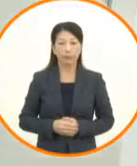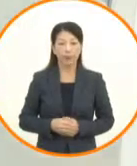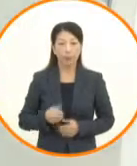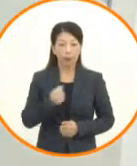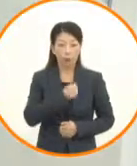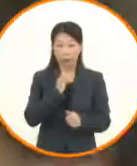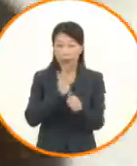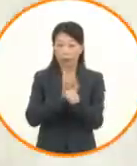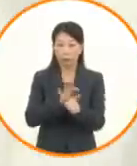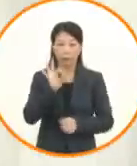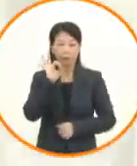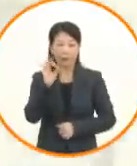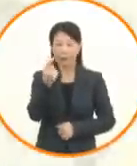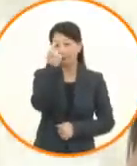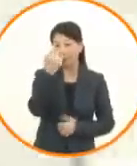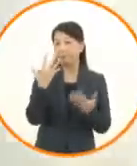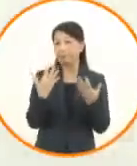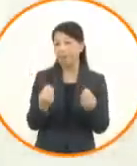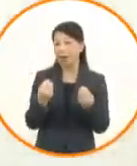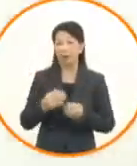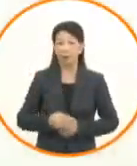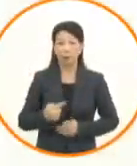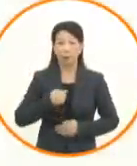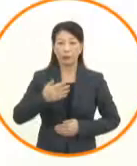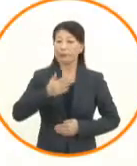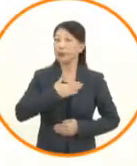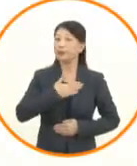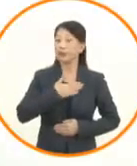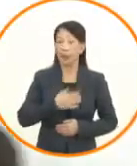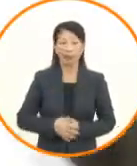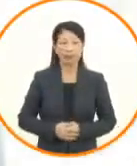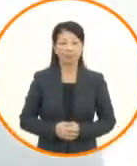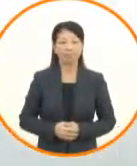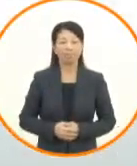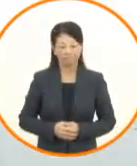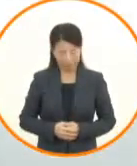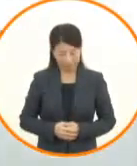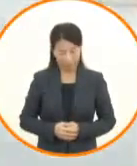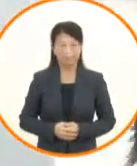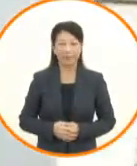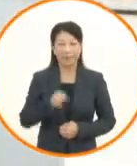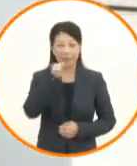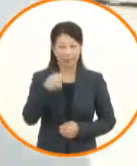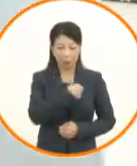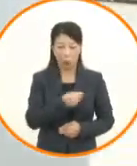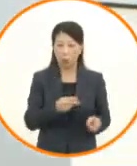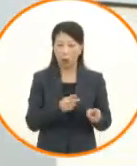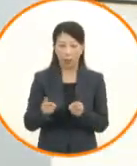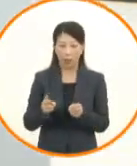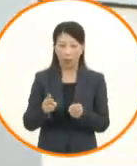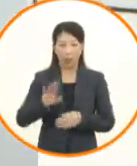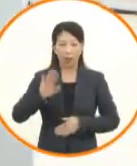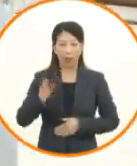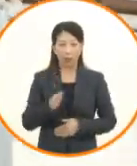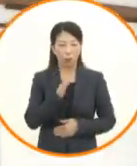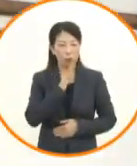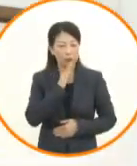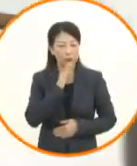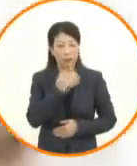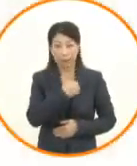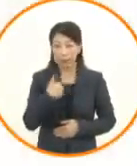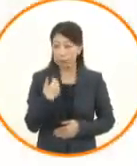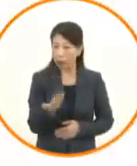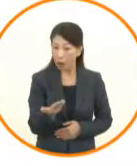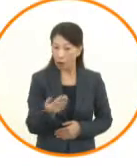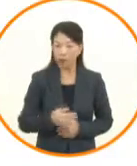救命救急バッチリ学べちゃった。私に任せて。 うん、良い心がけだ。ただちゃんと活かせる